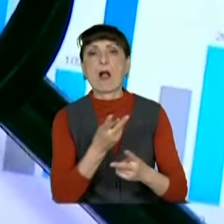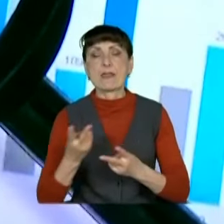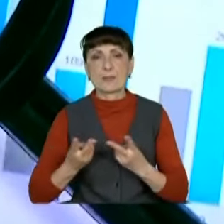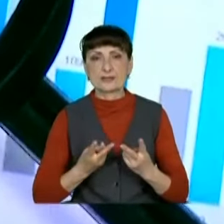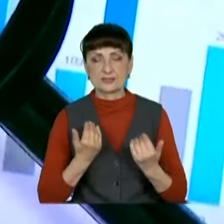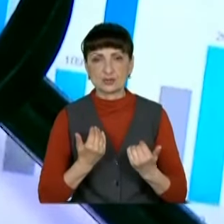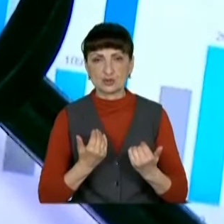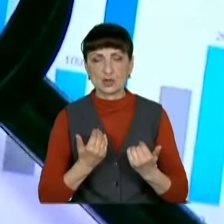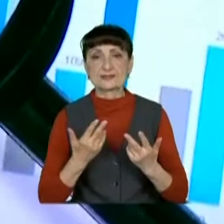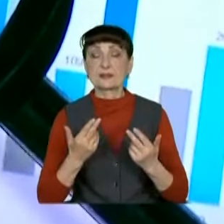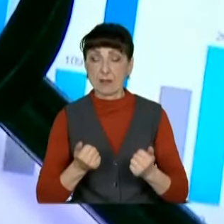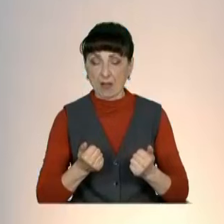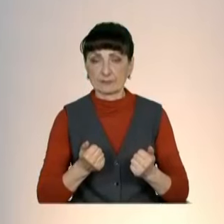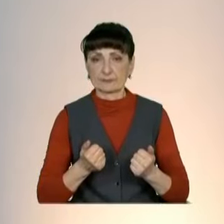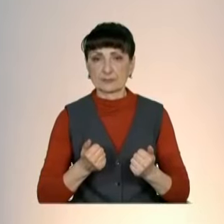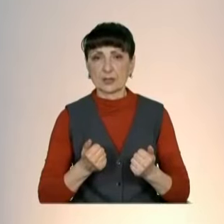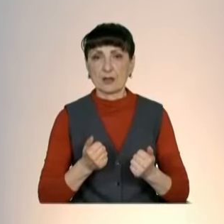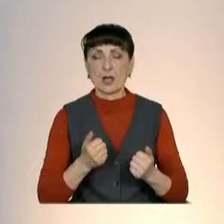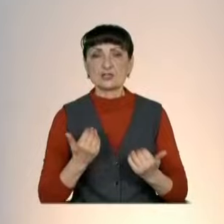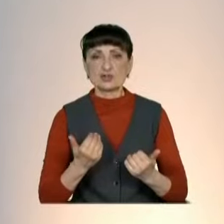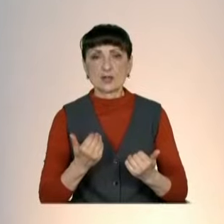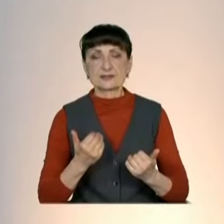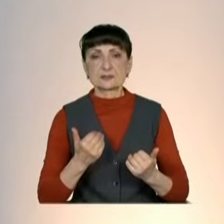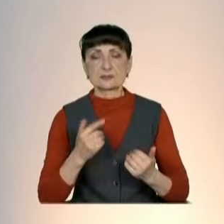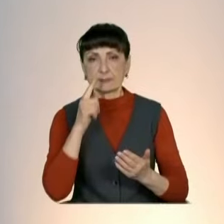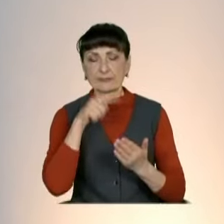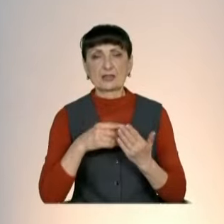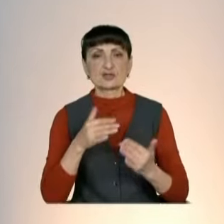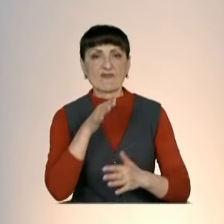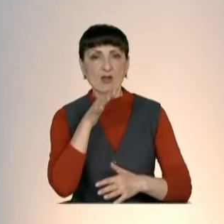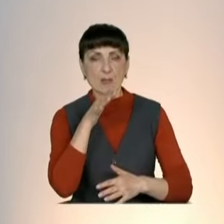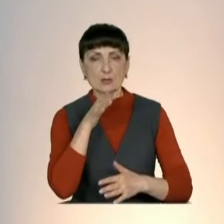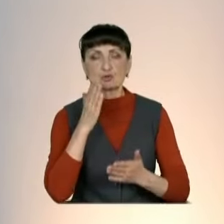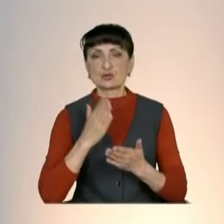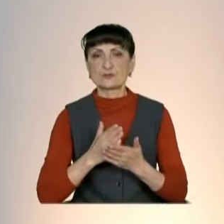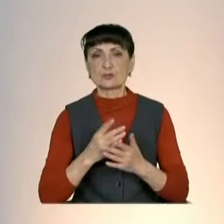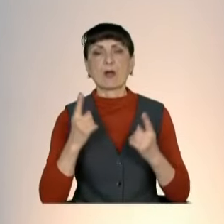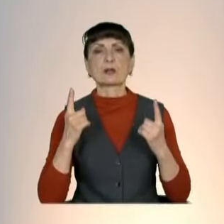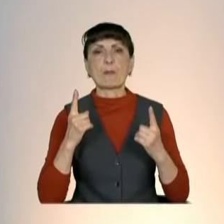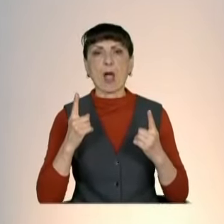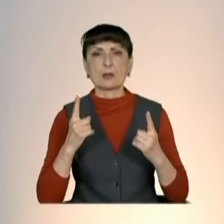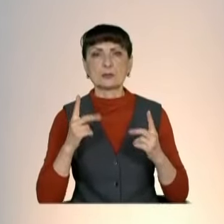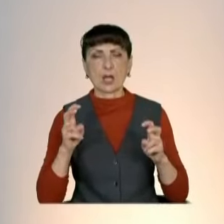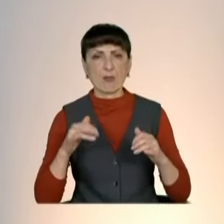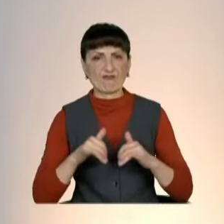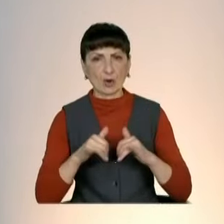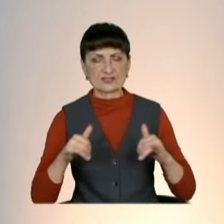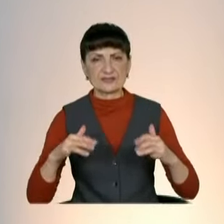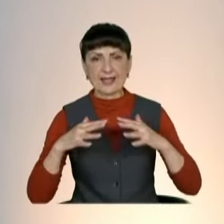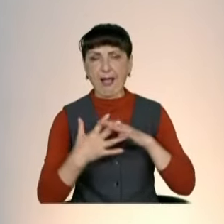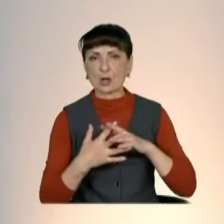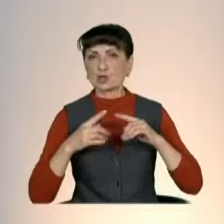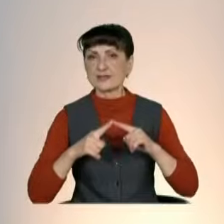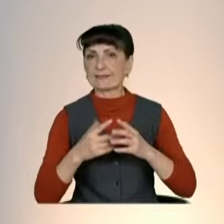сейчас, да, развивать, ну, больше? На самом деле получается так, что в настоящее время существуют глобальные тренды в развитии